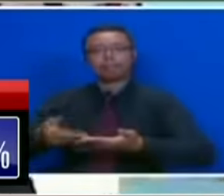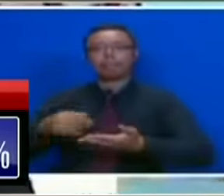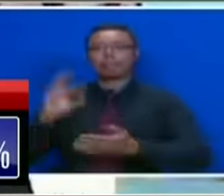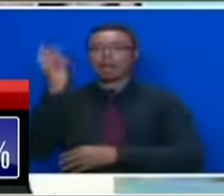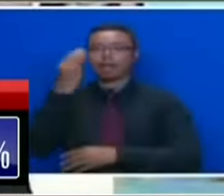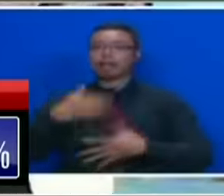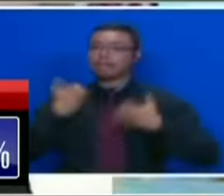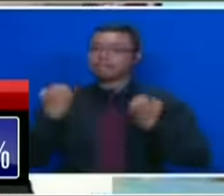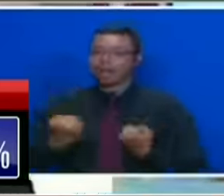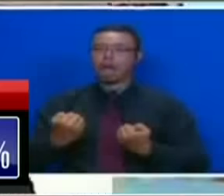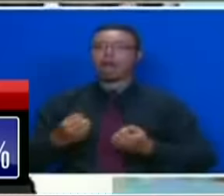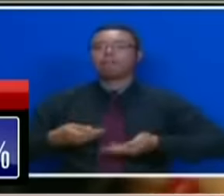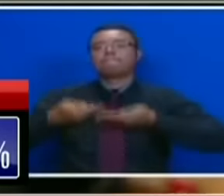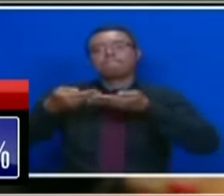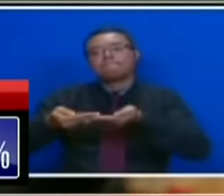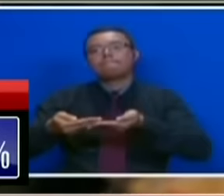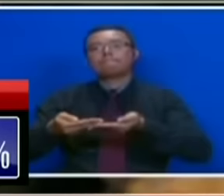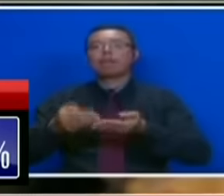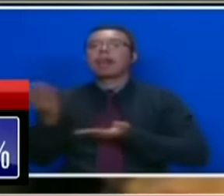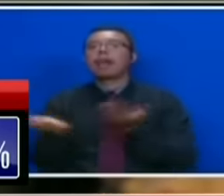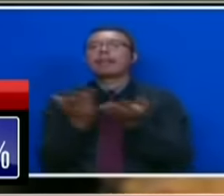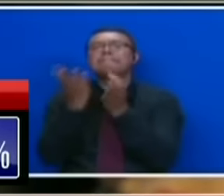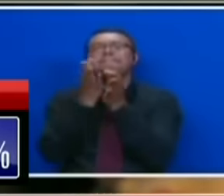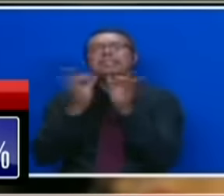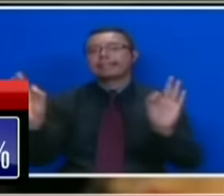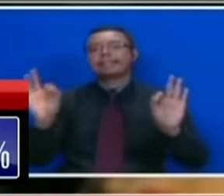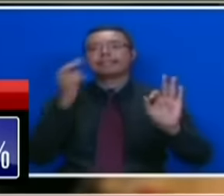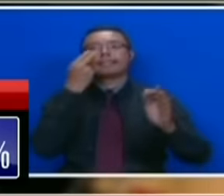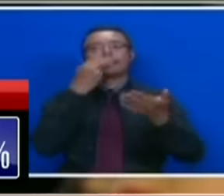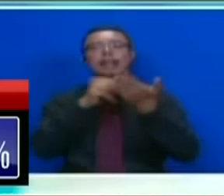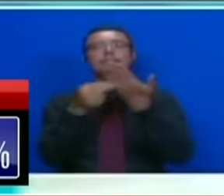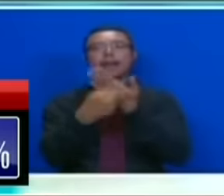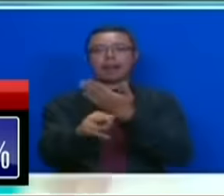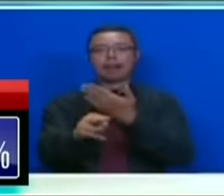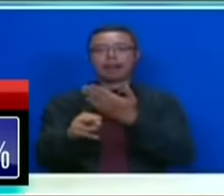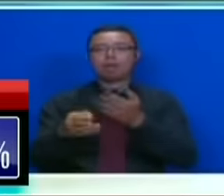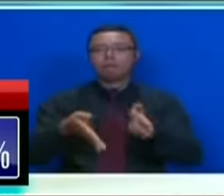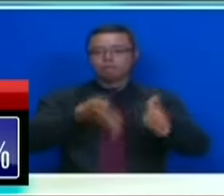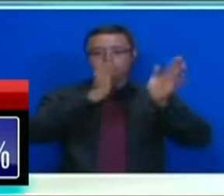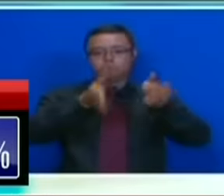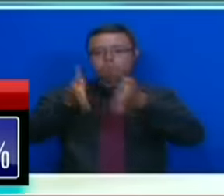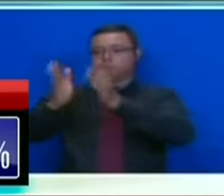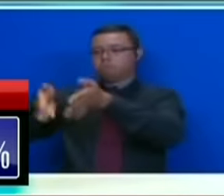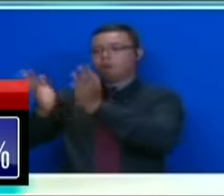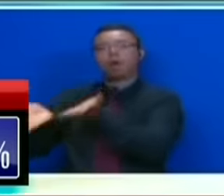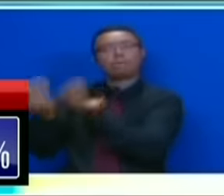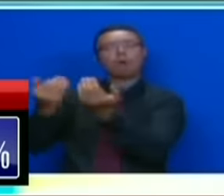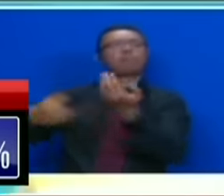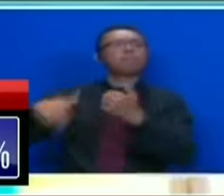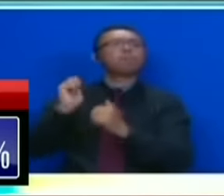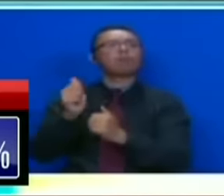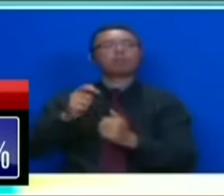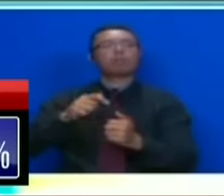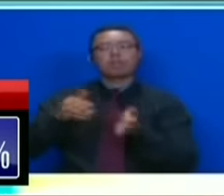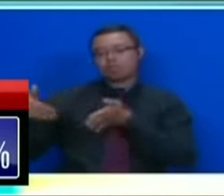mampu mewujudkan pelayanan yang bersih, yang transparan. Infrastruktur terbangun dengan baik,